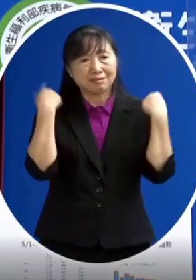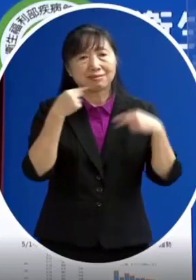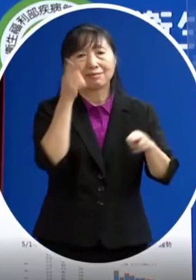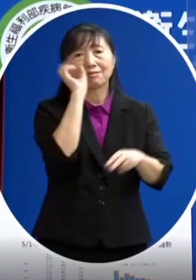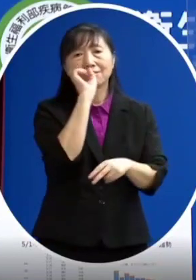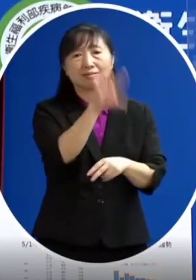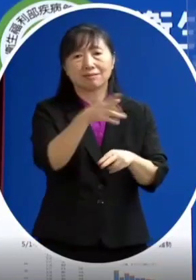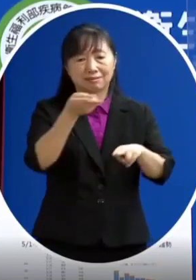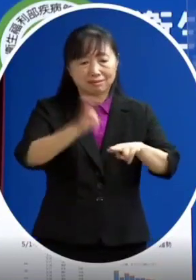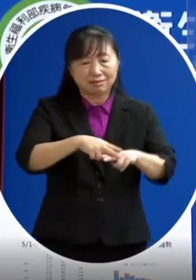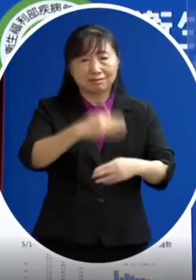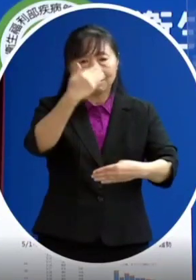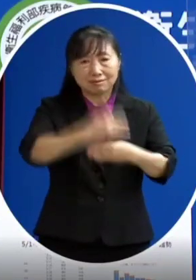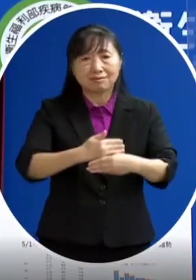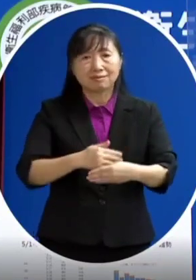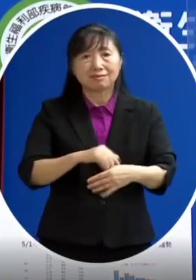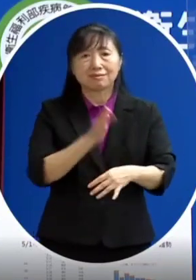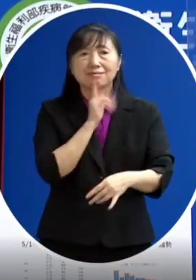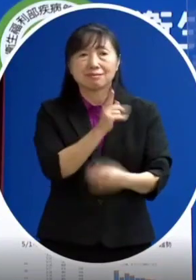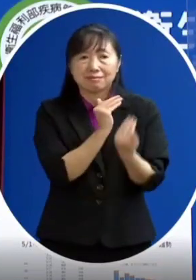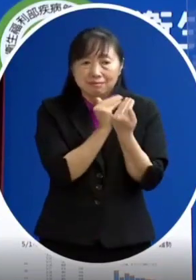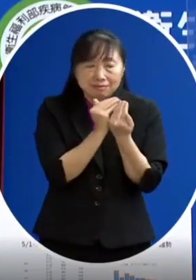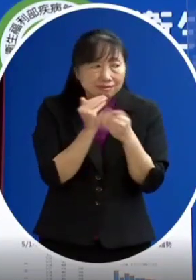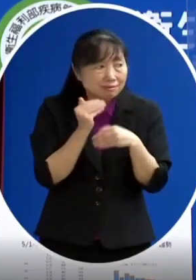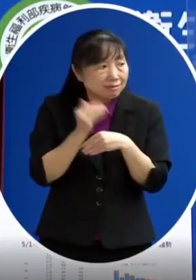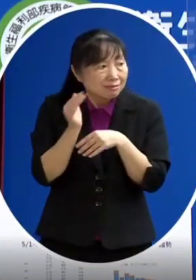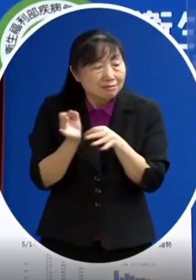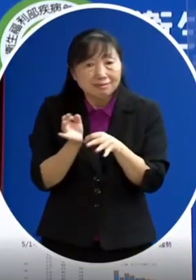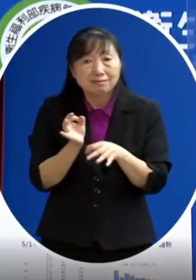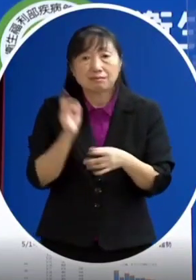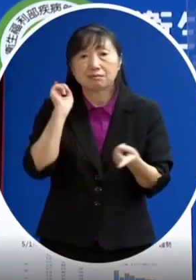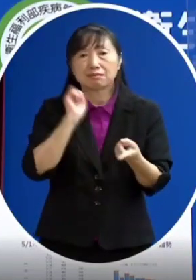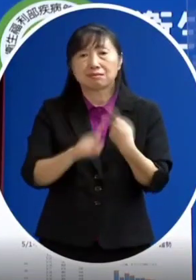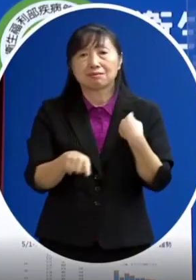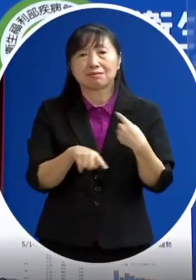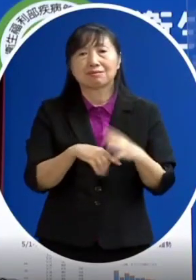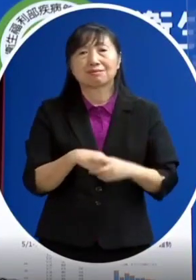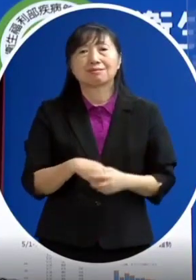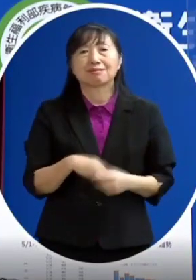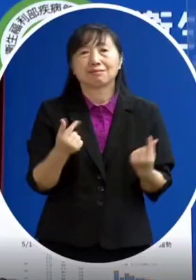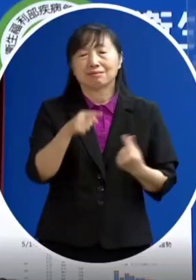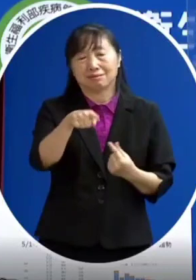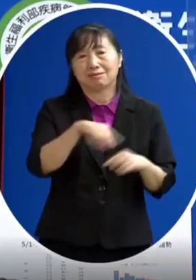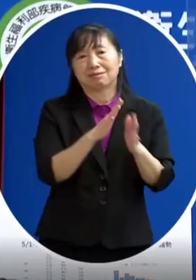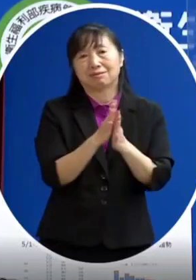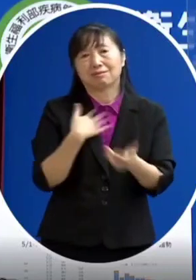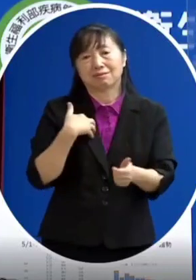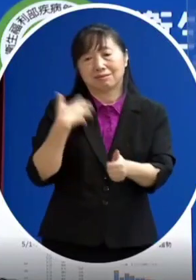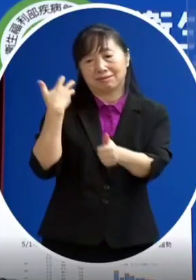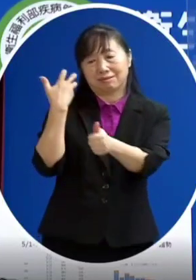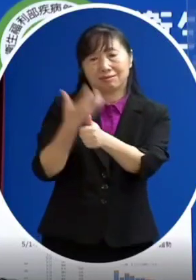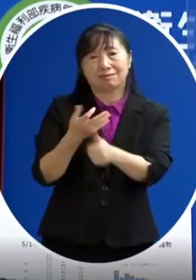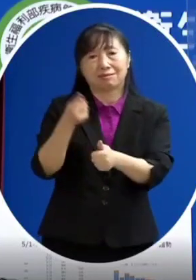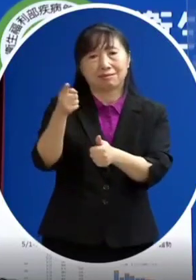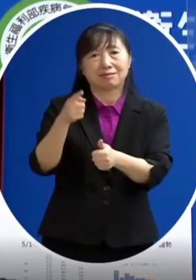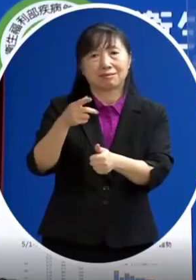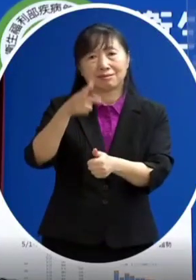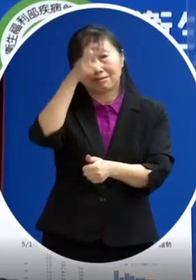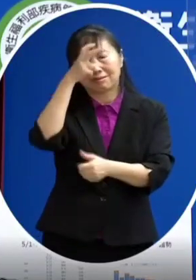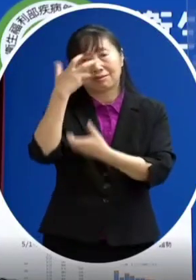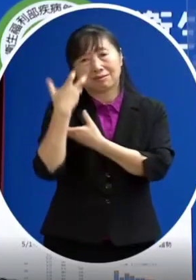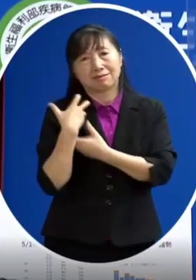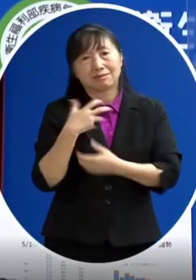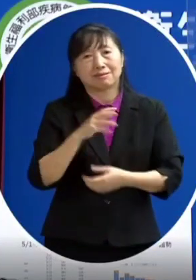还要偷偷的开，对不对哈？我觉得这都是加重我们整个社会的一个负担